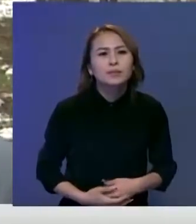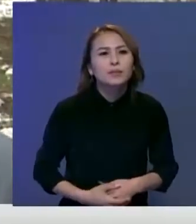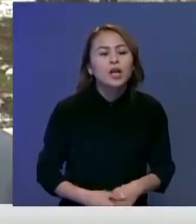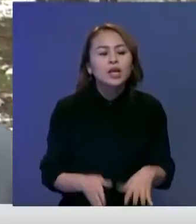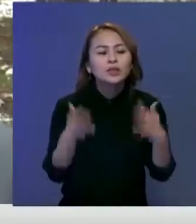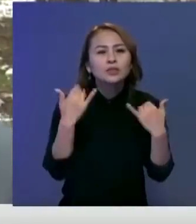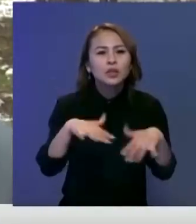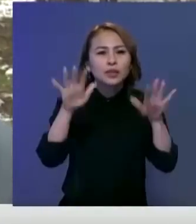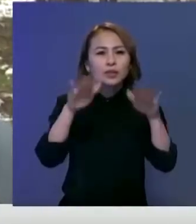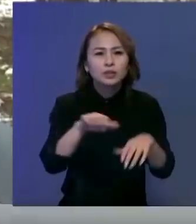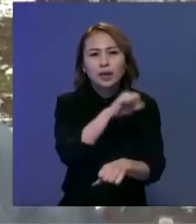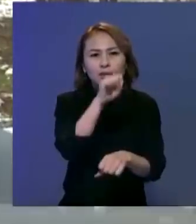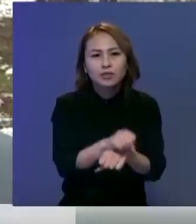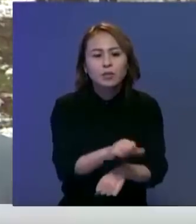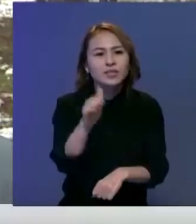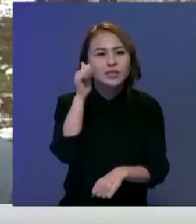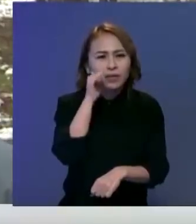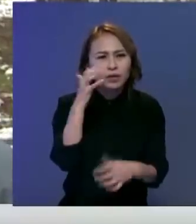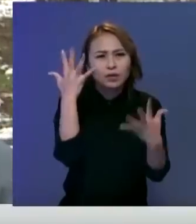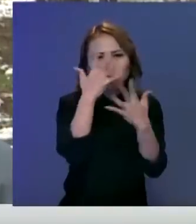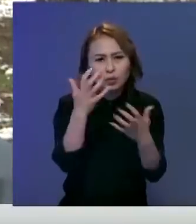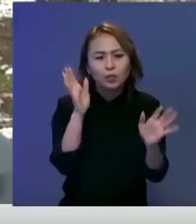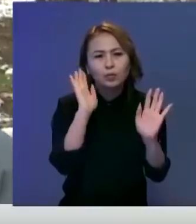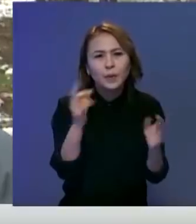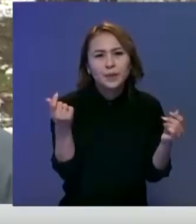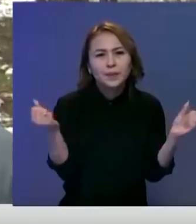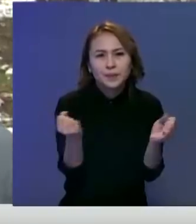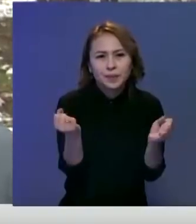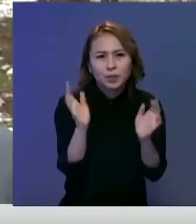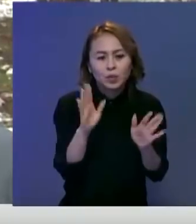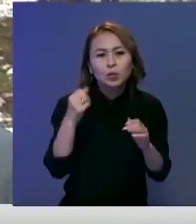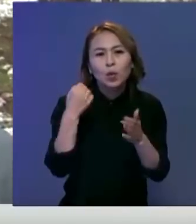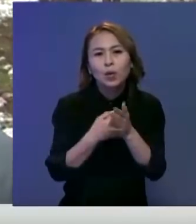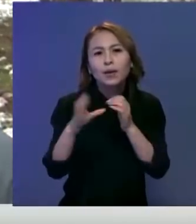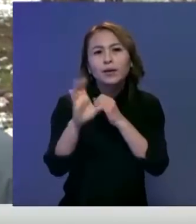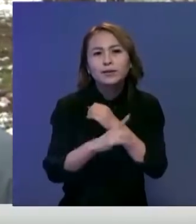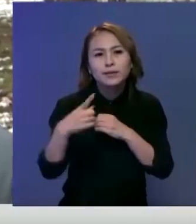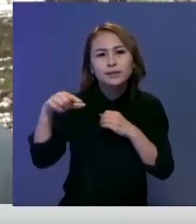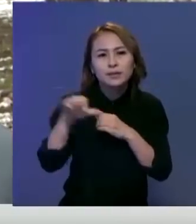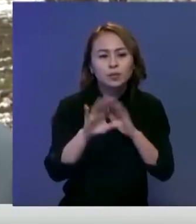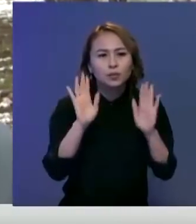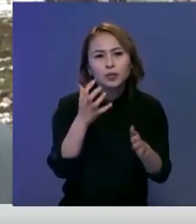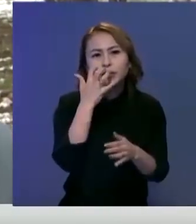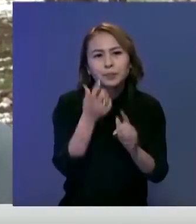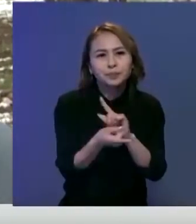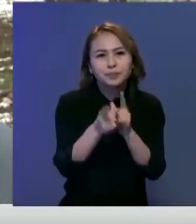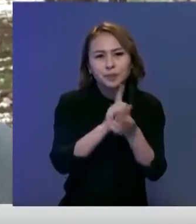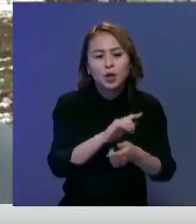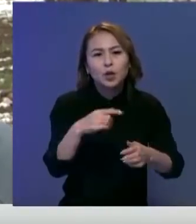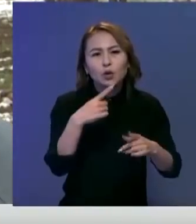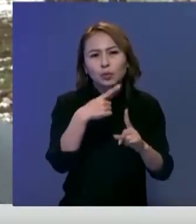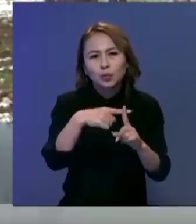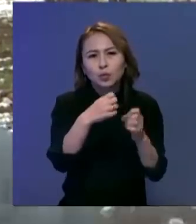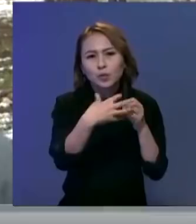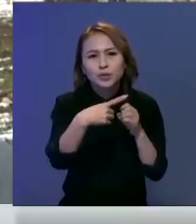Бүгін жаңбір тоқтайды. Ауа райы ертеңді болыпты күн салғында оғылады. Тегаптаның соңына таман көн жылынып, ауа температурасы плюс 15